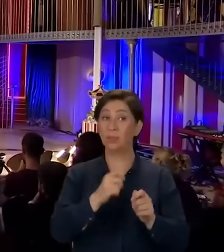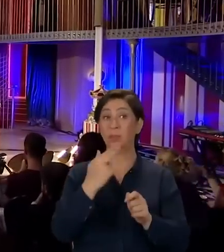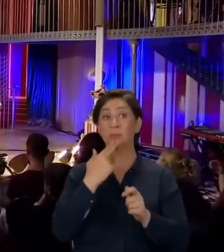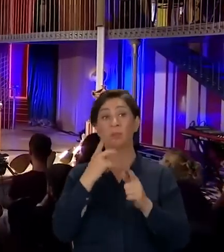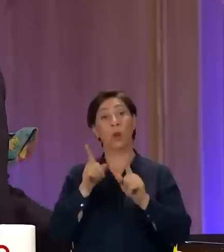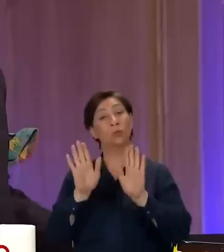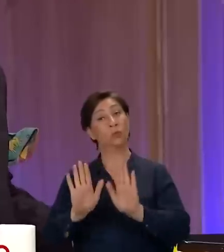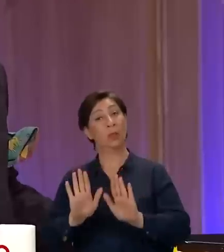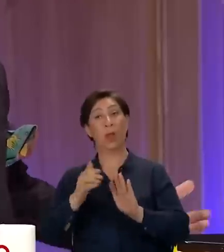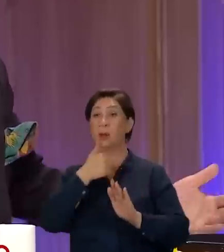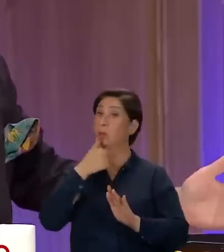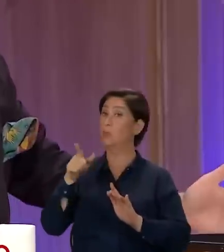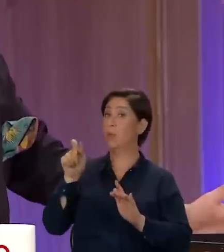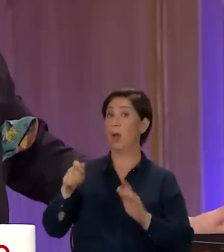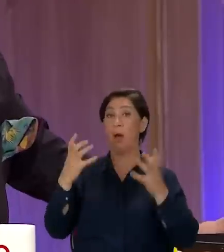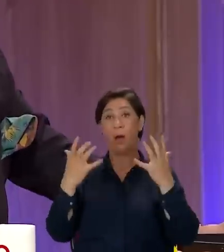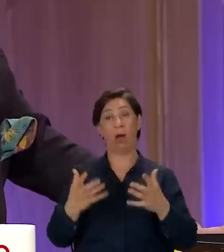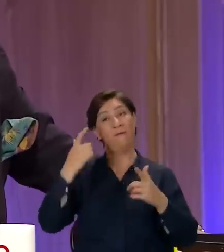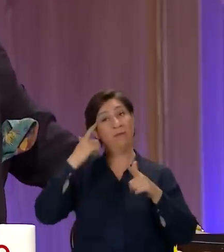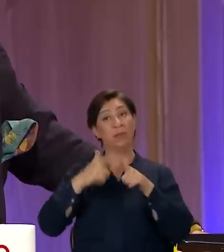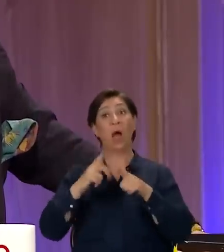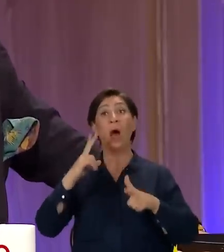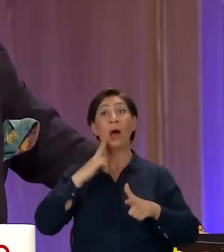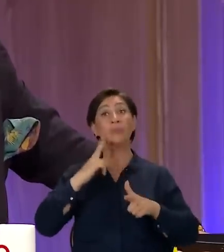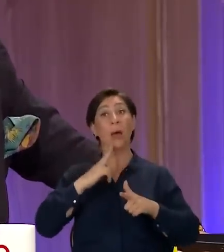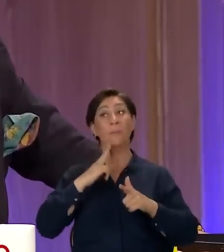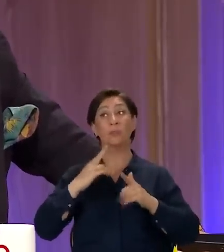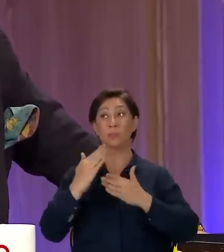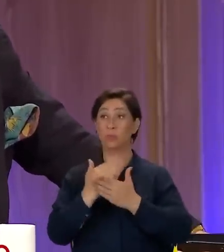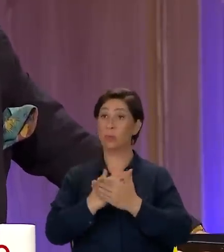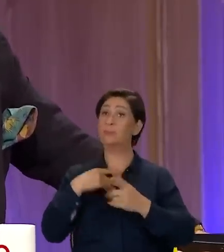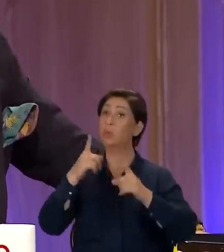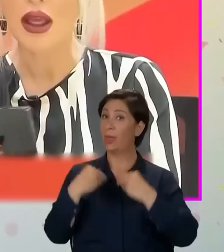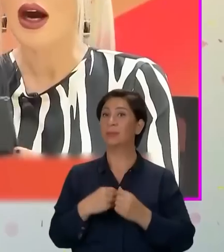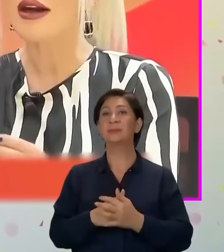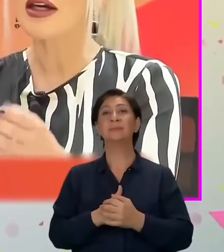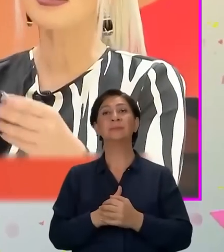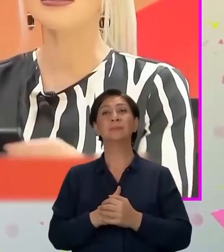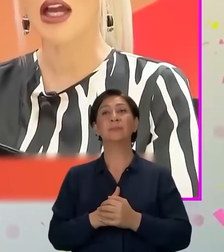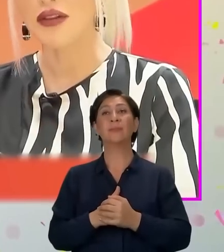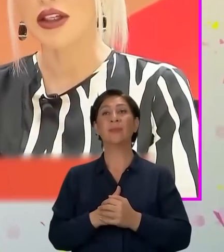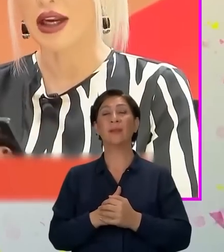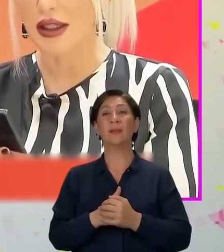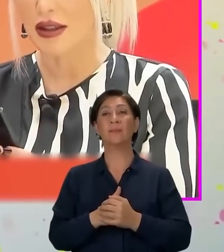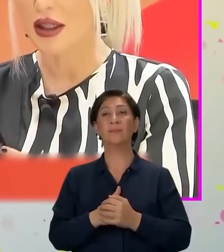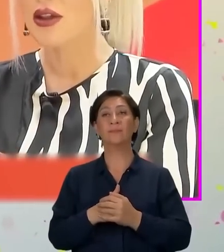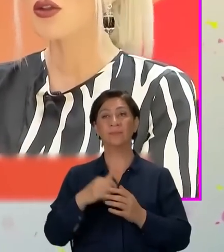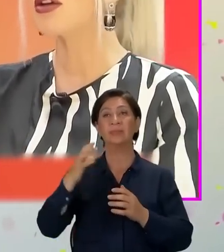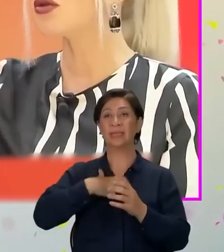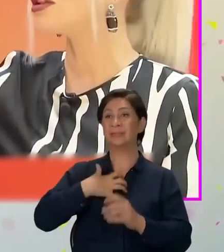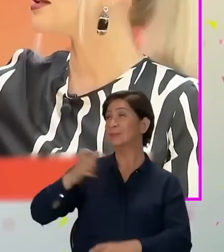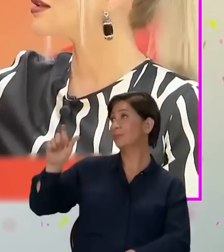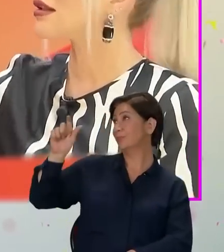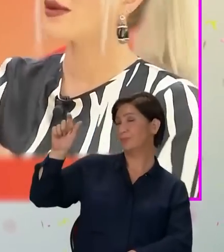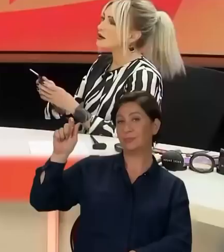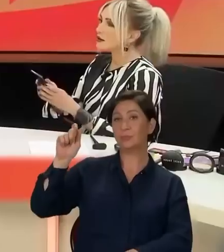şöyle durmalıdır, erkek böyle yapmalıdır. Ağır felsefe. Adab-ı muaşereti biz onlardan öğrendik. Devam. Arkadaşlar selfie çekerken şöyle